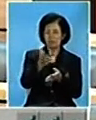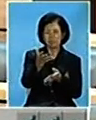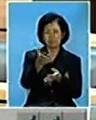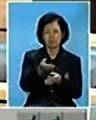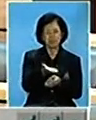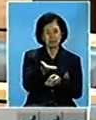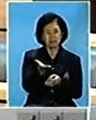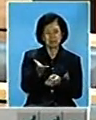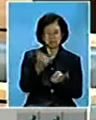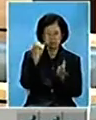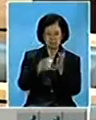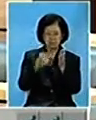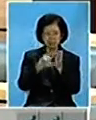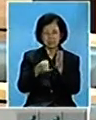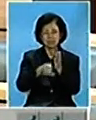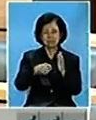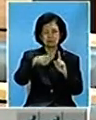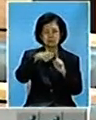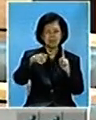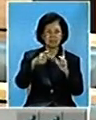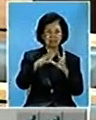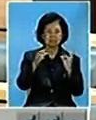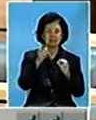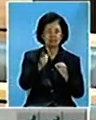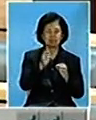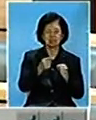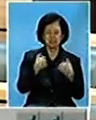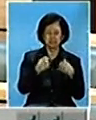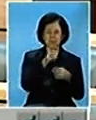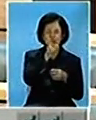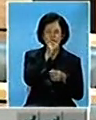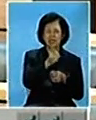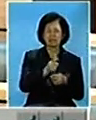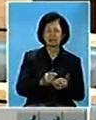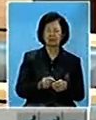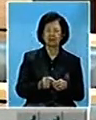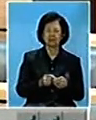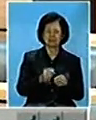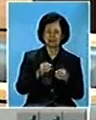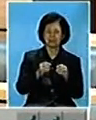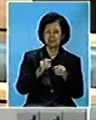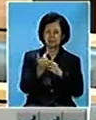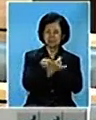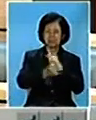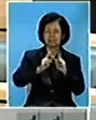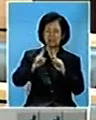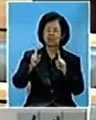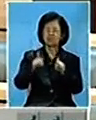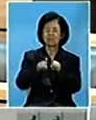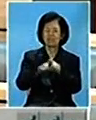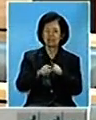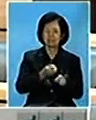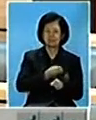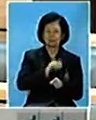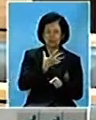ลักแต่ถ้ามันผิดเพี้ยนจากหลักข้อเท็จจริงก็จะถูกด่าแม้ต่างประเทศเขาก็ตกใจว่ามันเกิดอะไรขึ้นกับประเทศไท